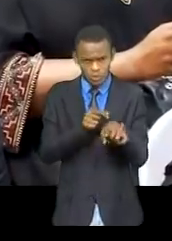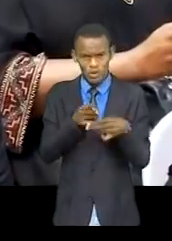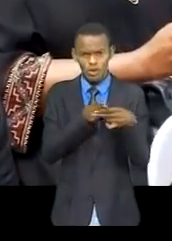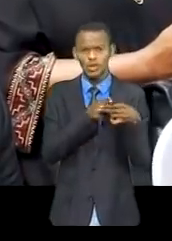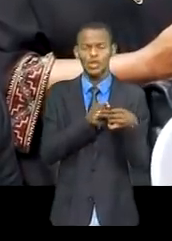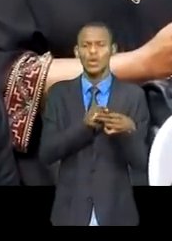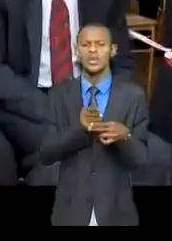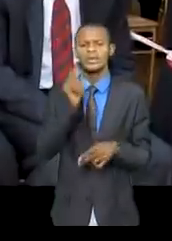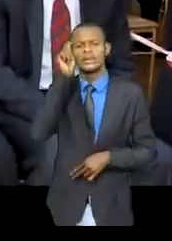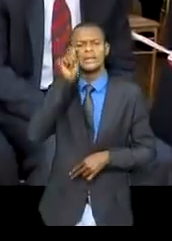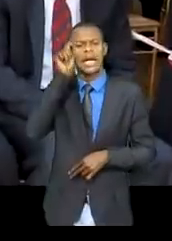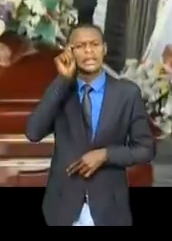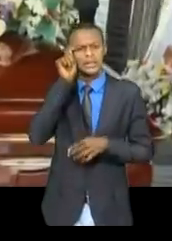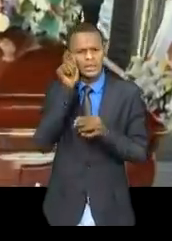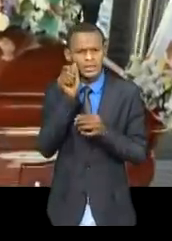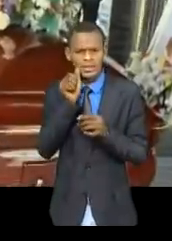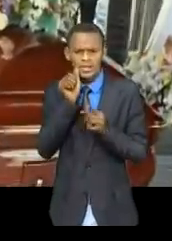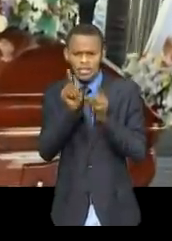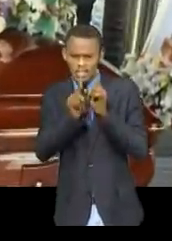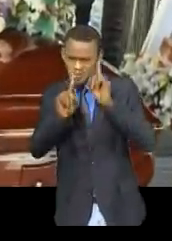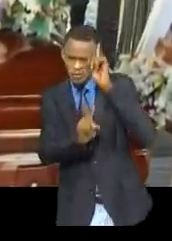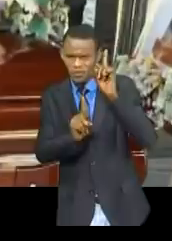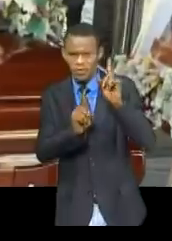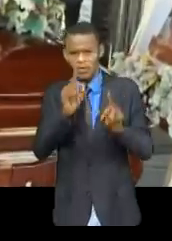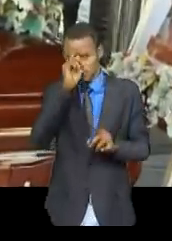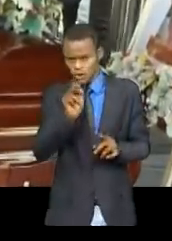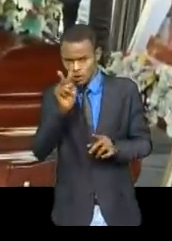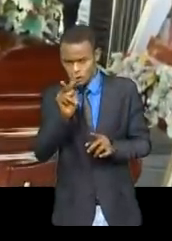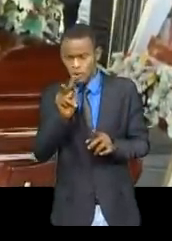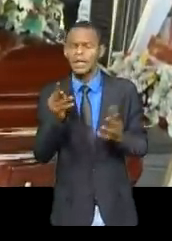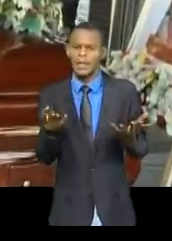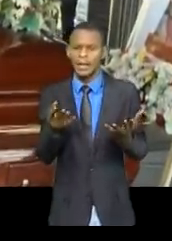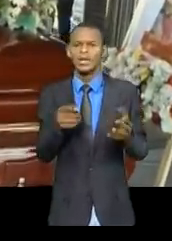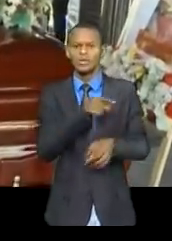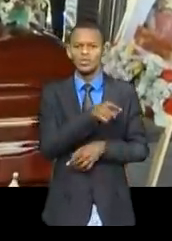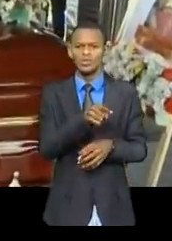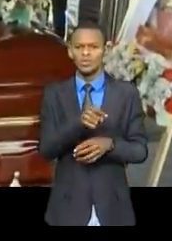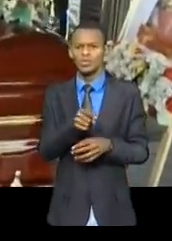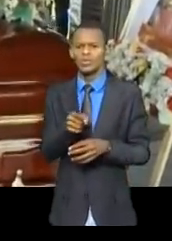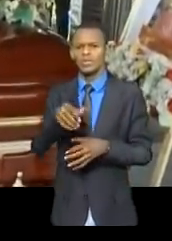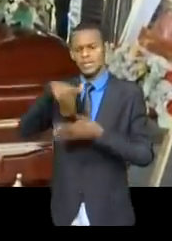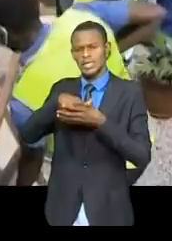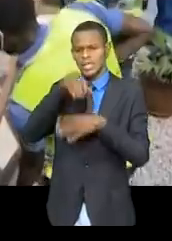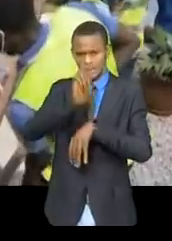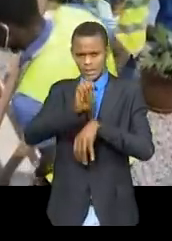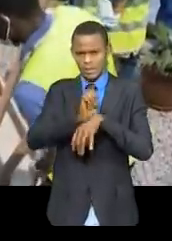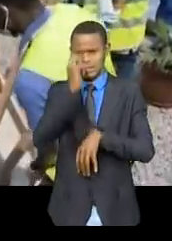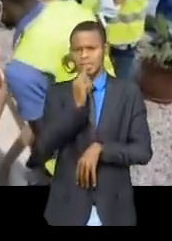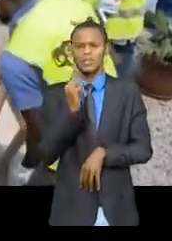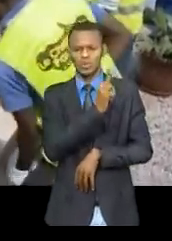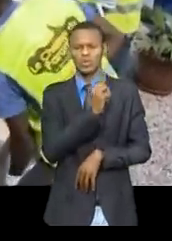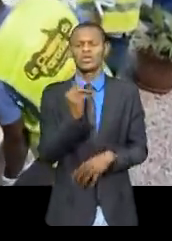catholique, feu Eugénie Chika Wamulumba a reçu les absoutes de l'évêque émérite de Kolé. La mise en terre a lieu en